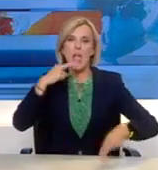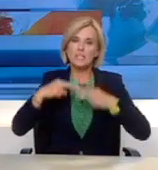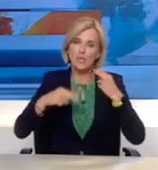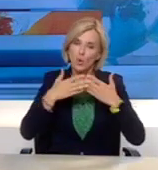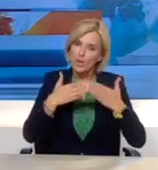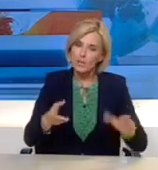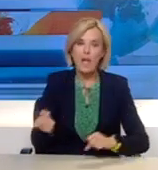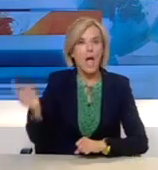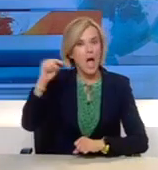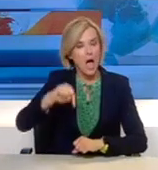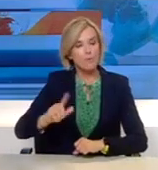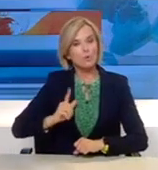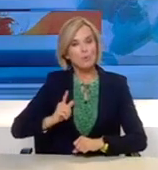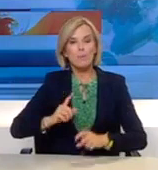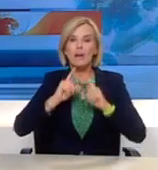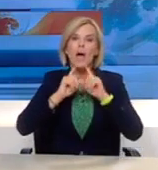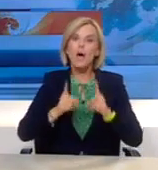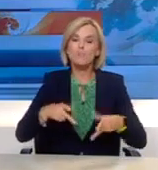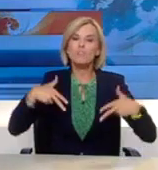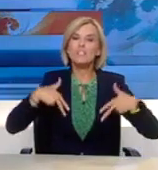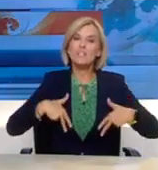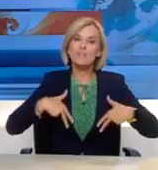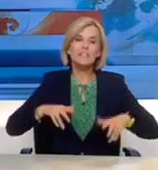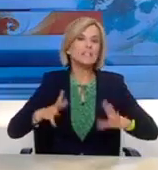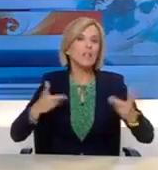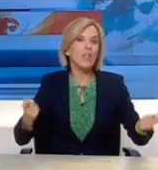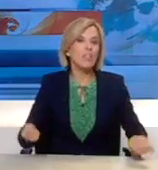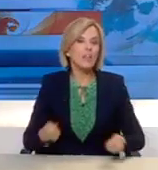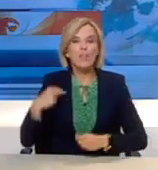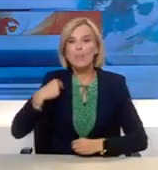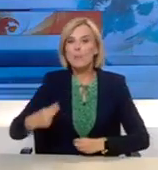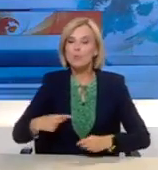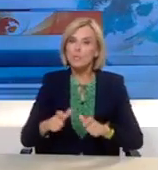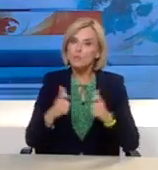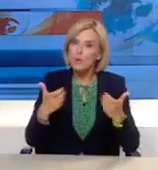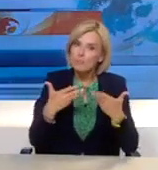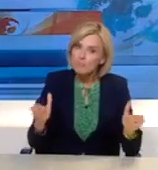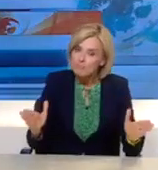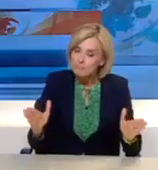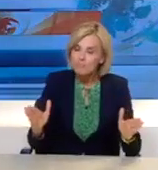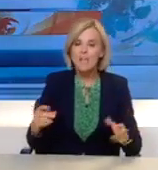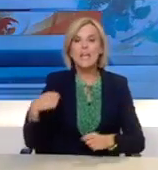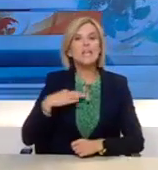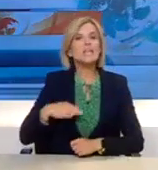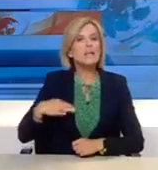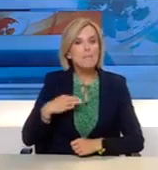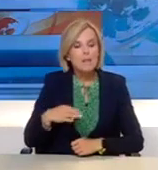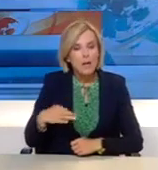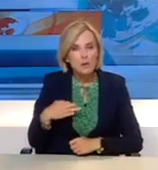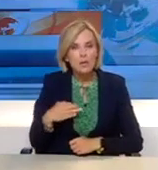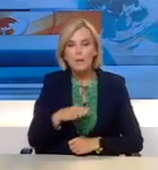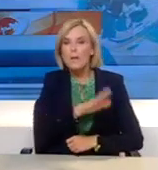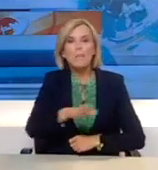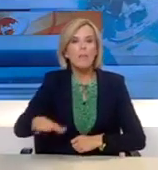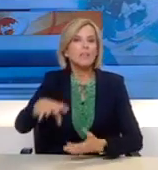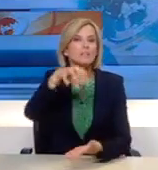επίσης θα ανακοινωθούν οι αποφάσεις κυβέρνησης για το αν θα ανοίξουν από την επόμενη Δευτέρα 1η Ιουνίου τα δημοτικά σχολεία, τα νηπιαγωγεία και ευρυφωνηπιακοί